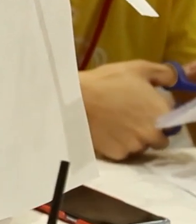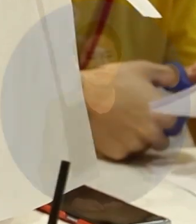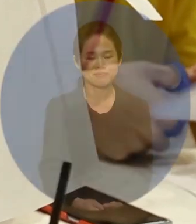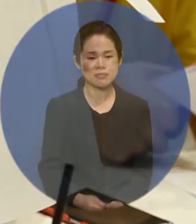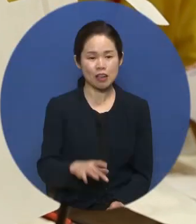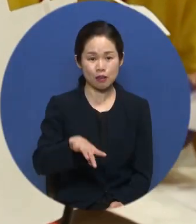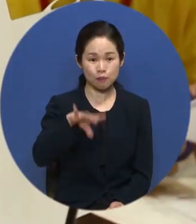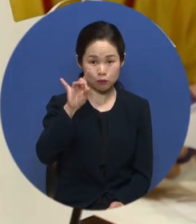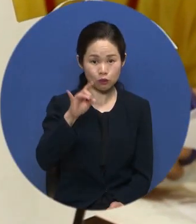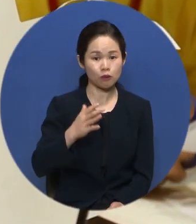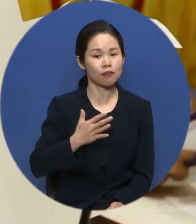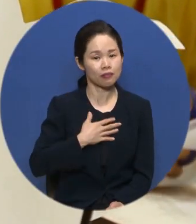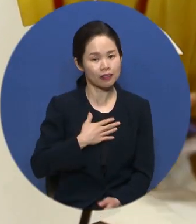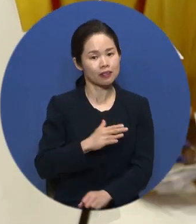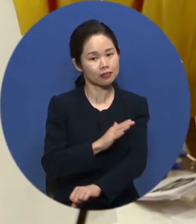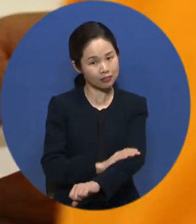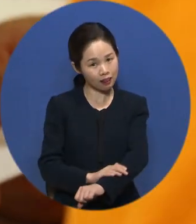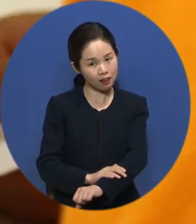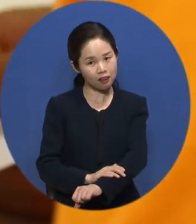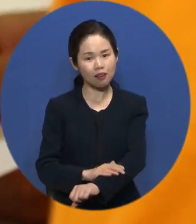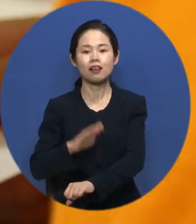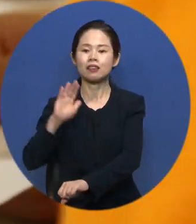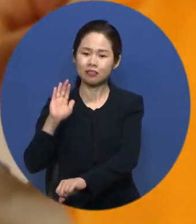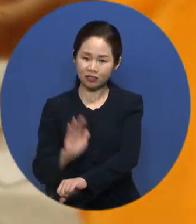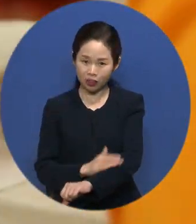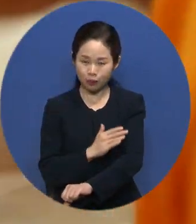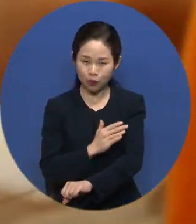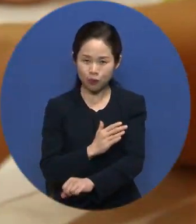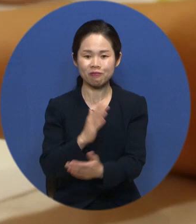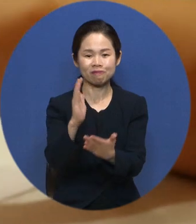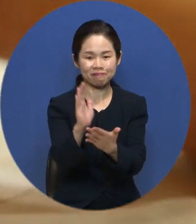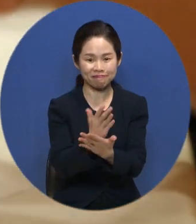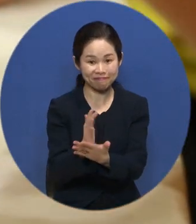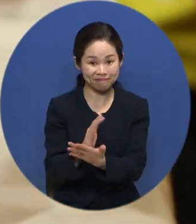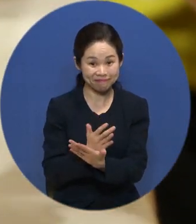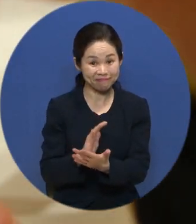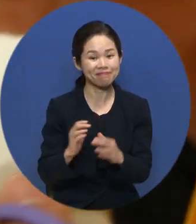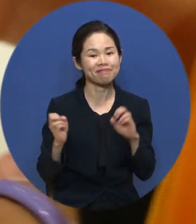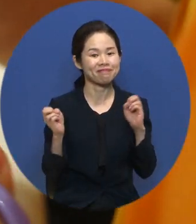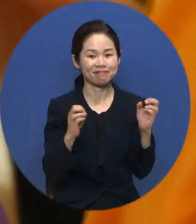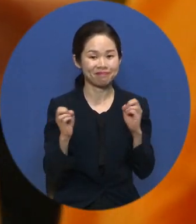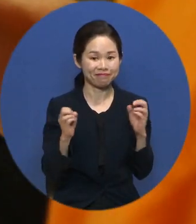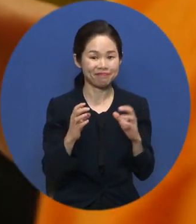먼저 스스로가 잘하는 것과 잘하지 못하는 것들을 나눠보고 이야기해보는 건데요.